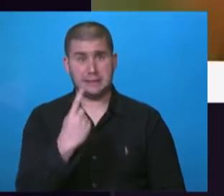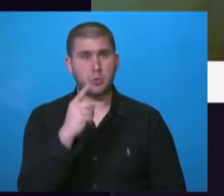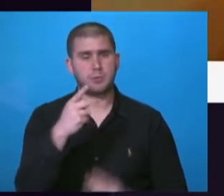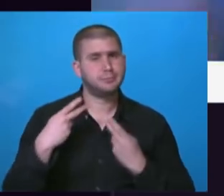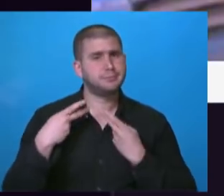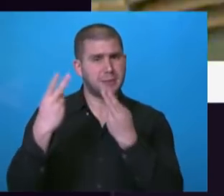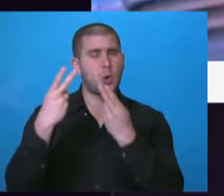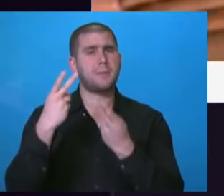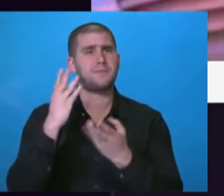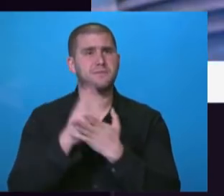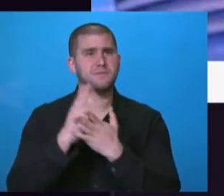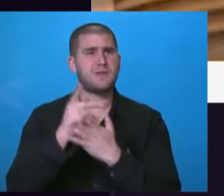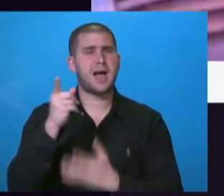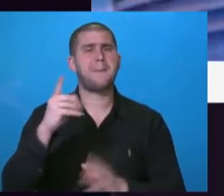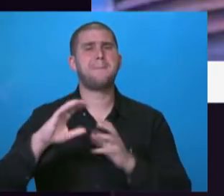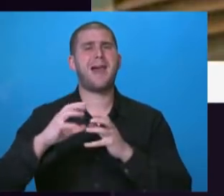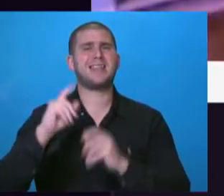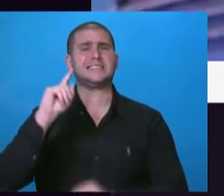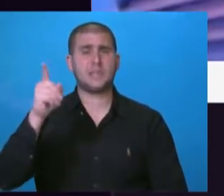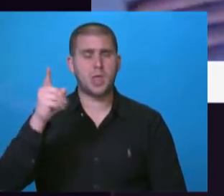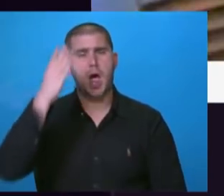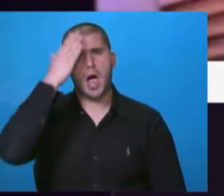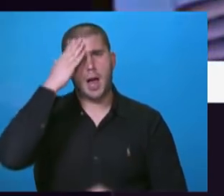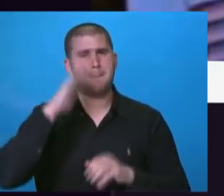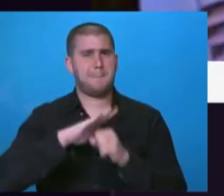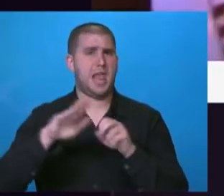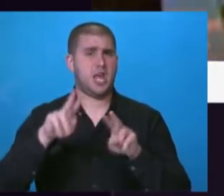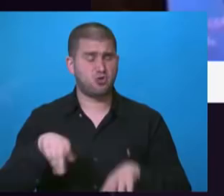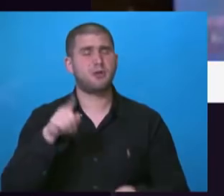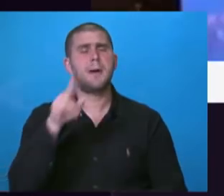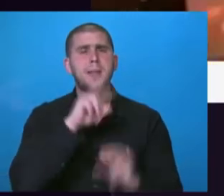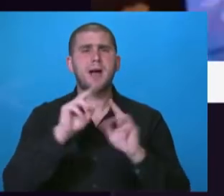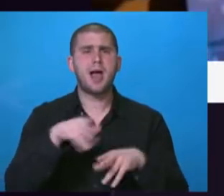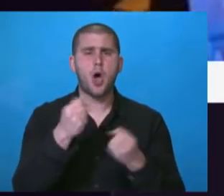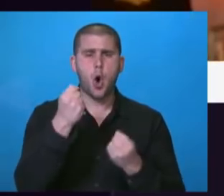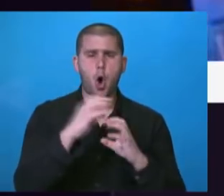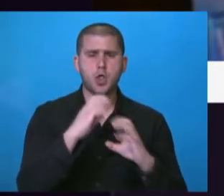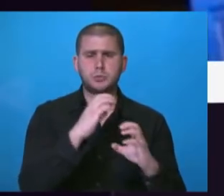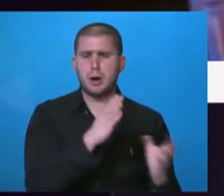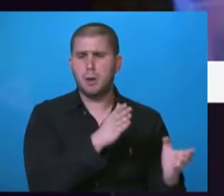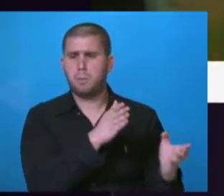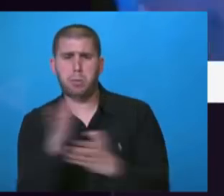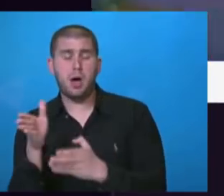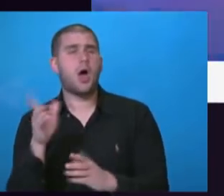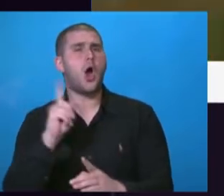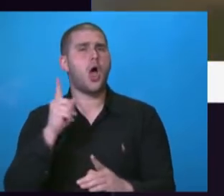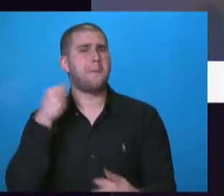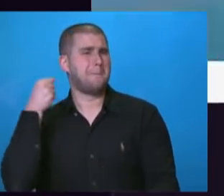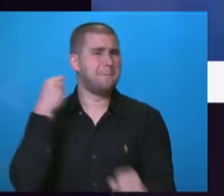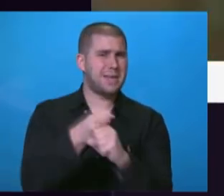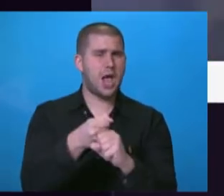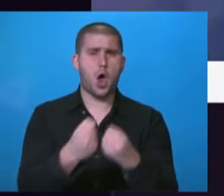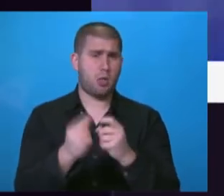לבית החולים בלינסון כשהוא בהכרה. כאמור, אנחנו מדברות על סטייה של האוטובוס, לא על פגיעה בכלי רכב